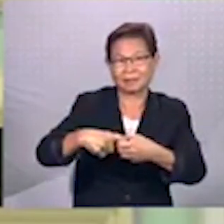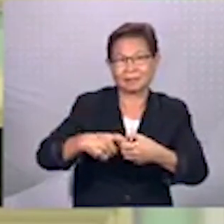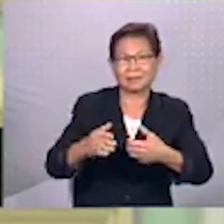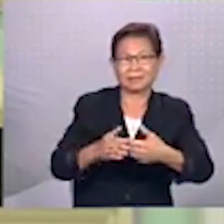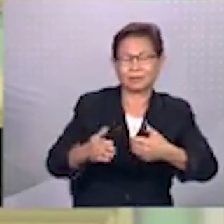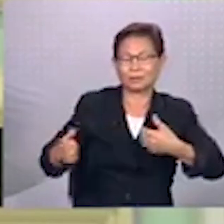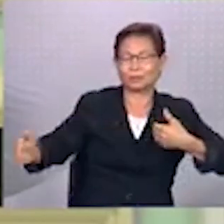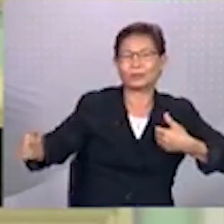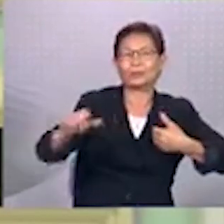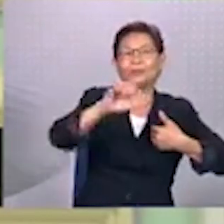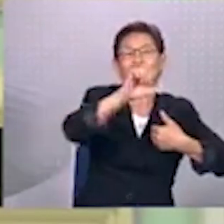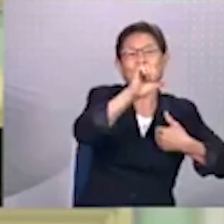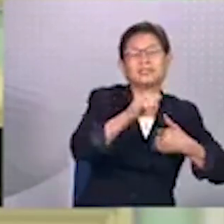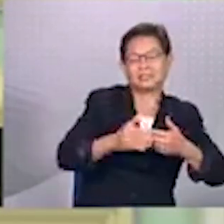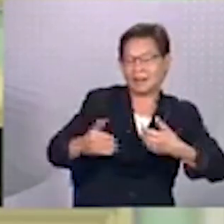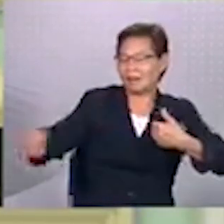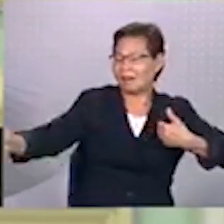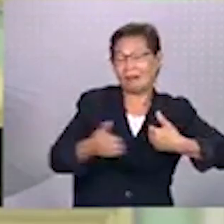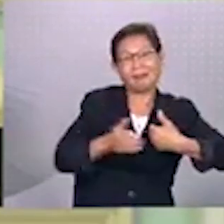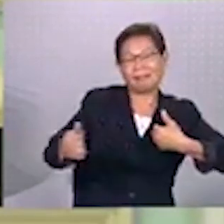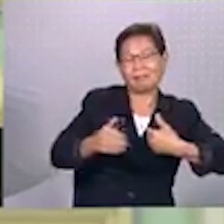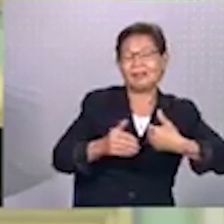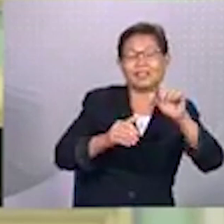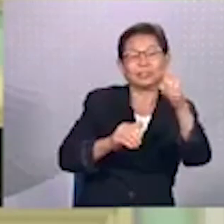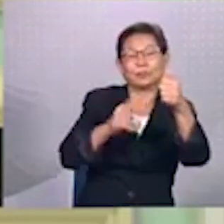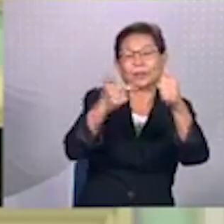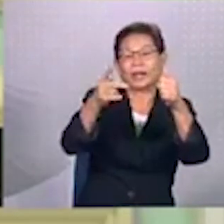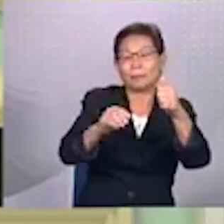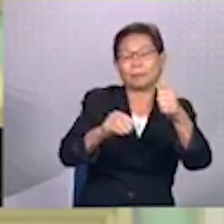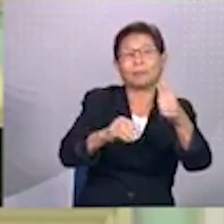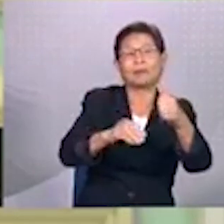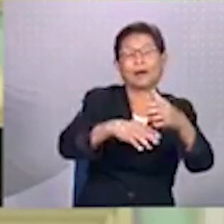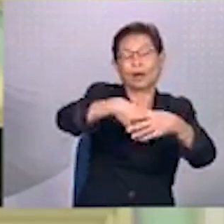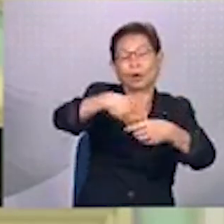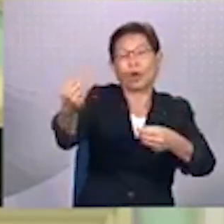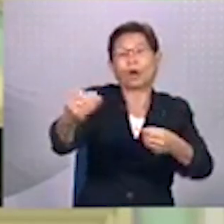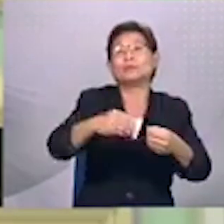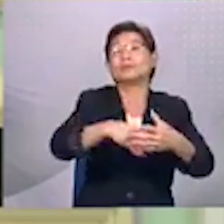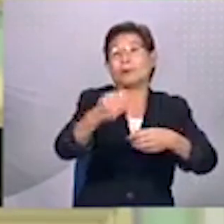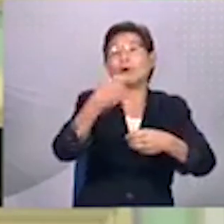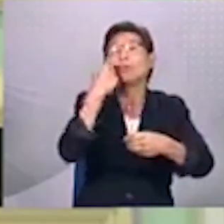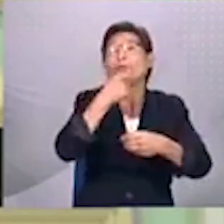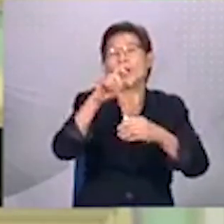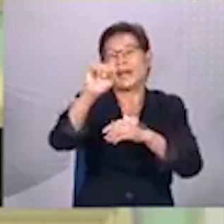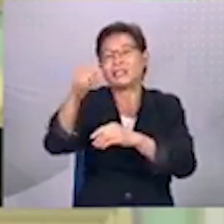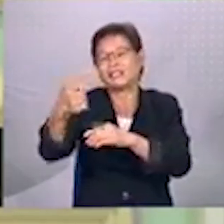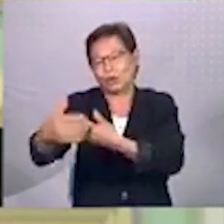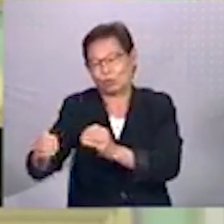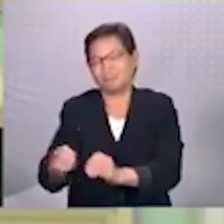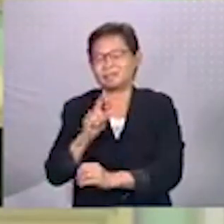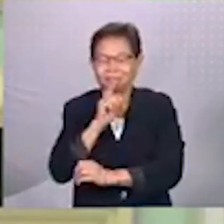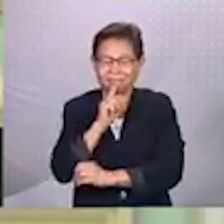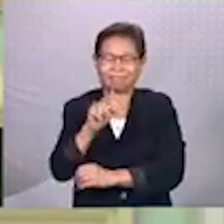jarak 10 kilometer seperti yang dikeluarkan oleh pihak peguam negara. Memang